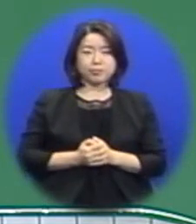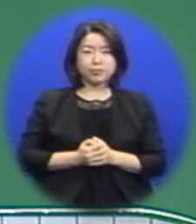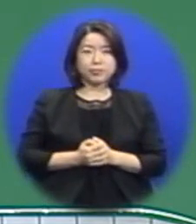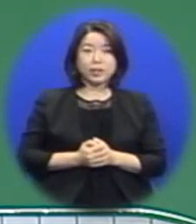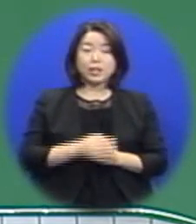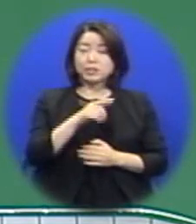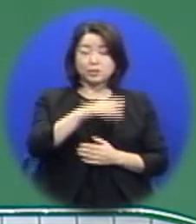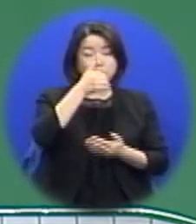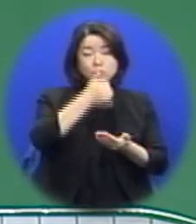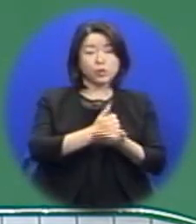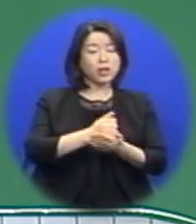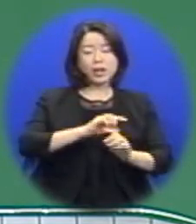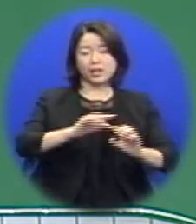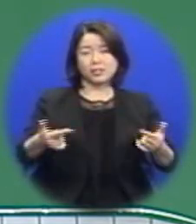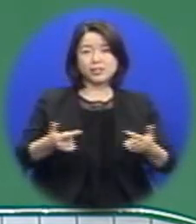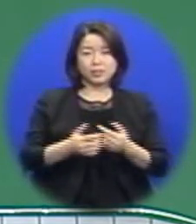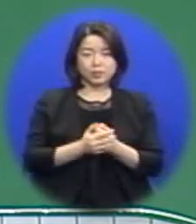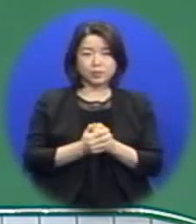그건 죄가 아니에요.